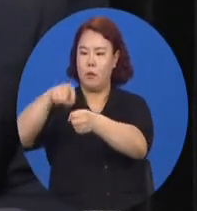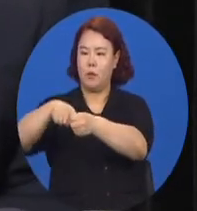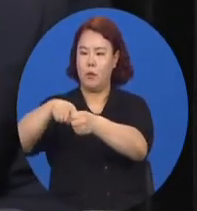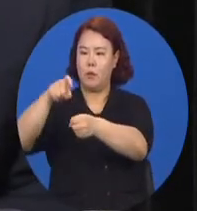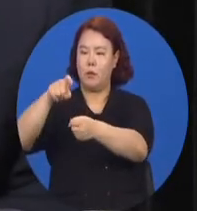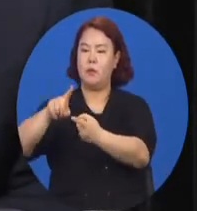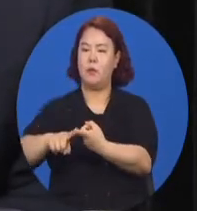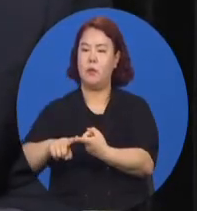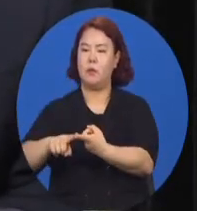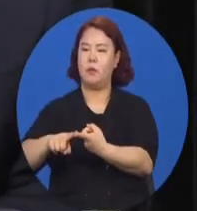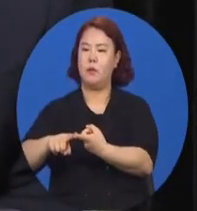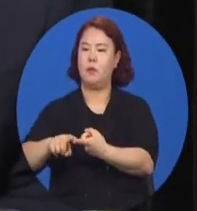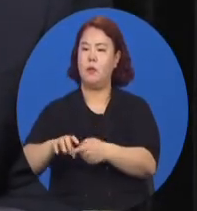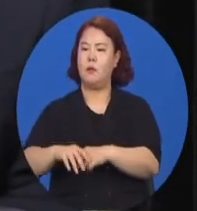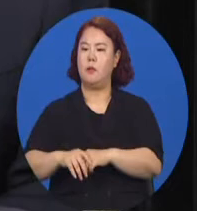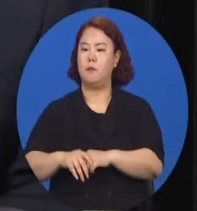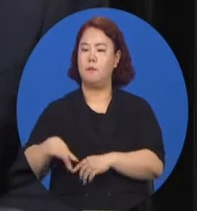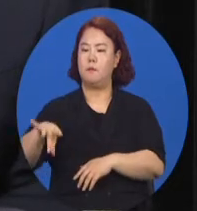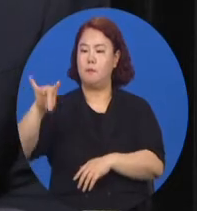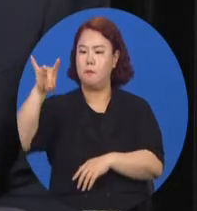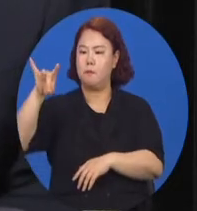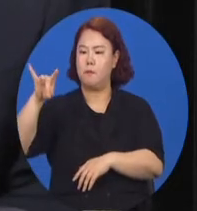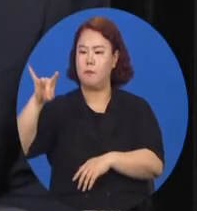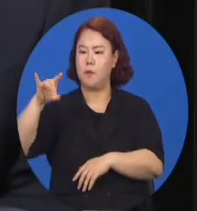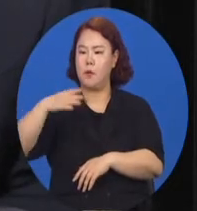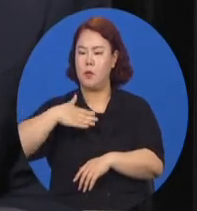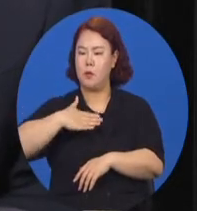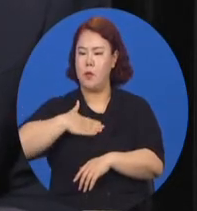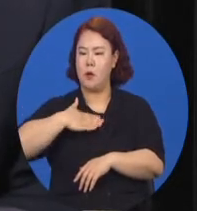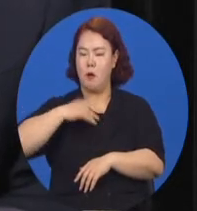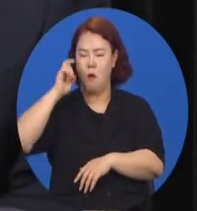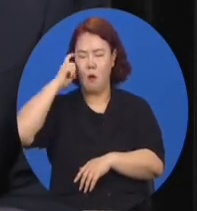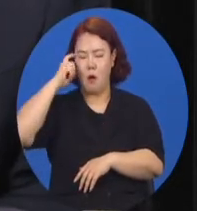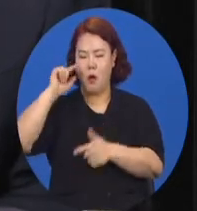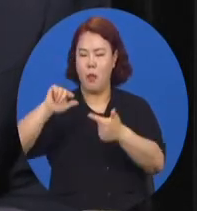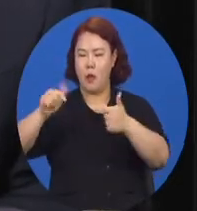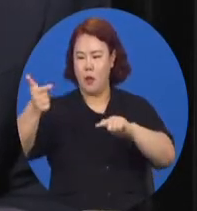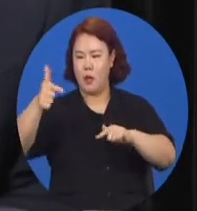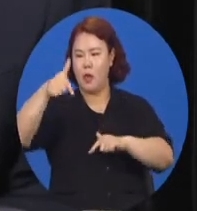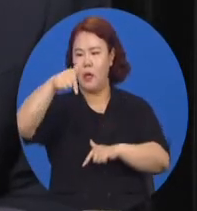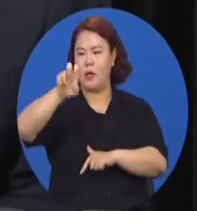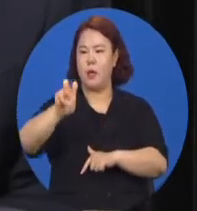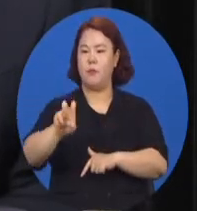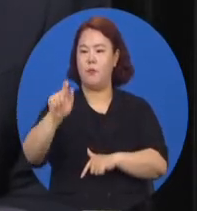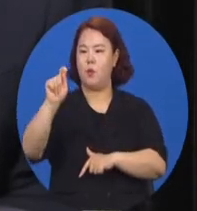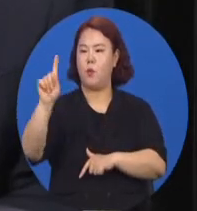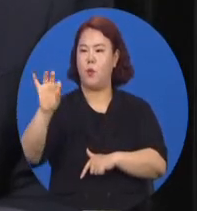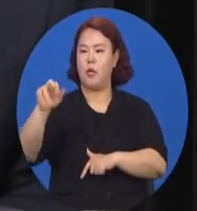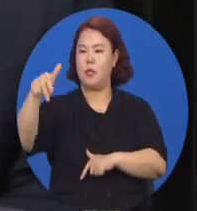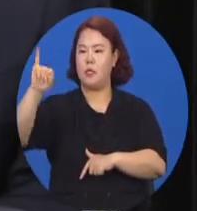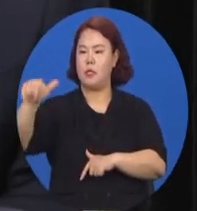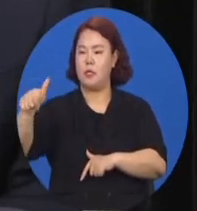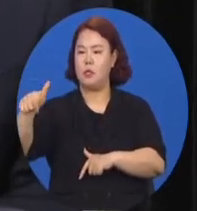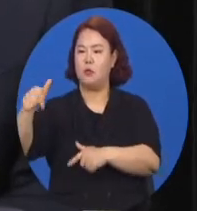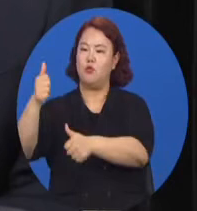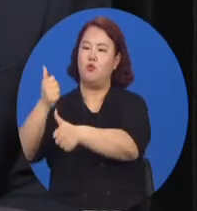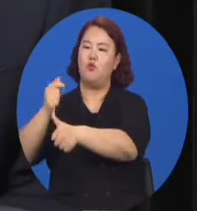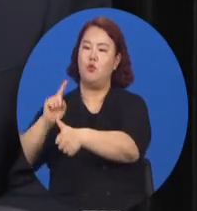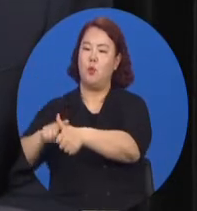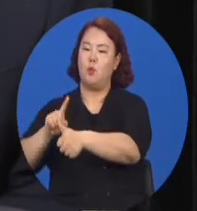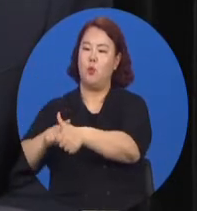대해서 처음 저희들 의지와 달리 김광지 의원께서는 후보께서는